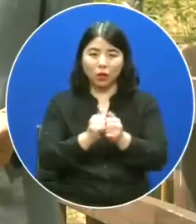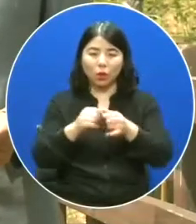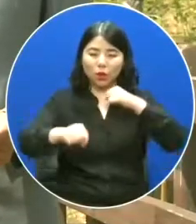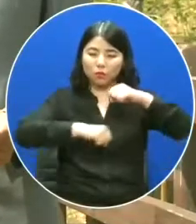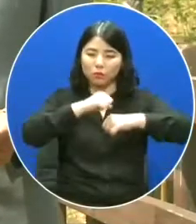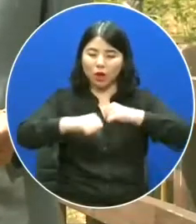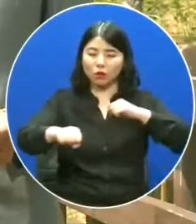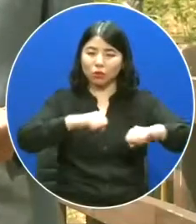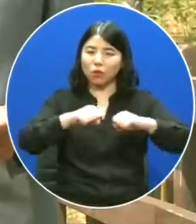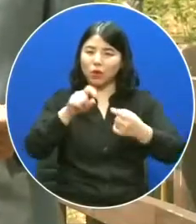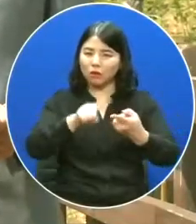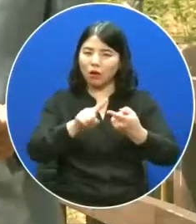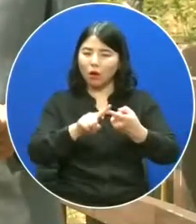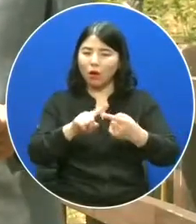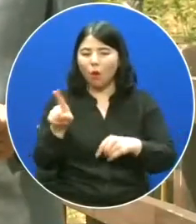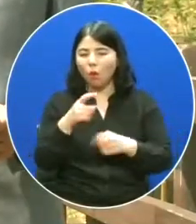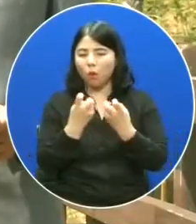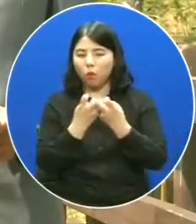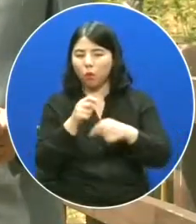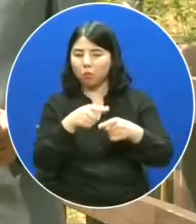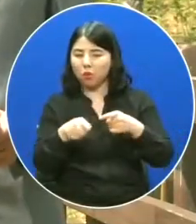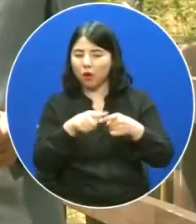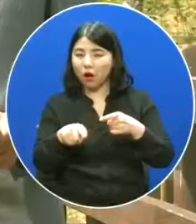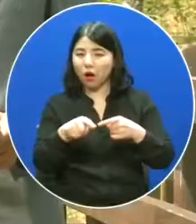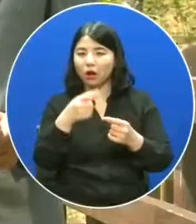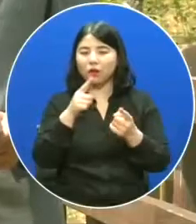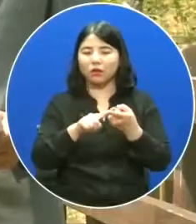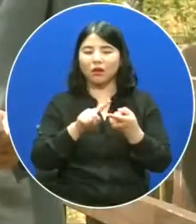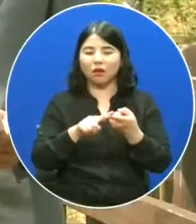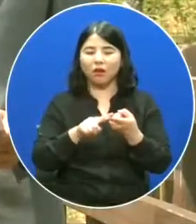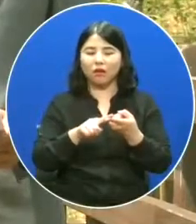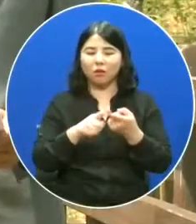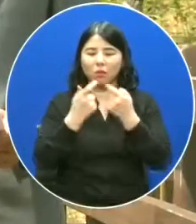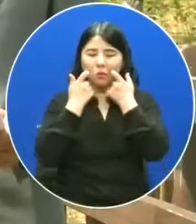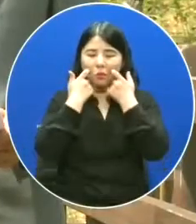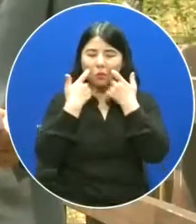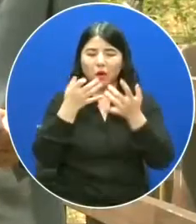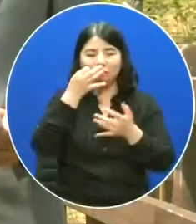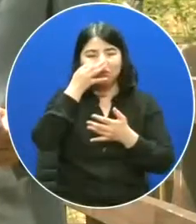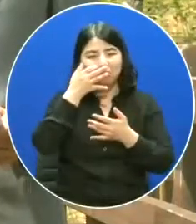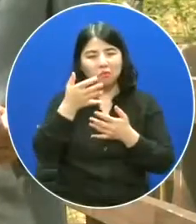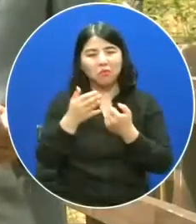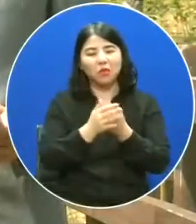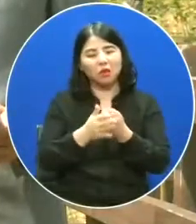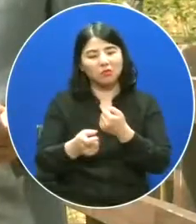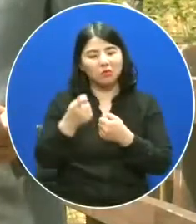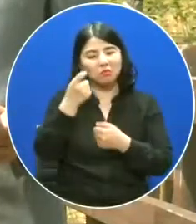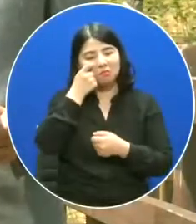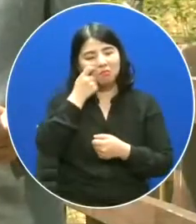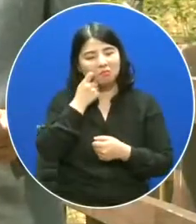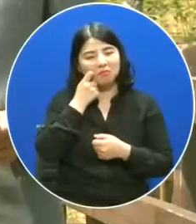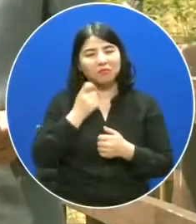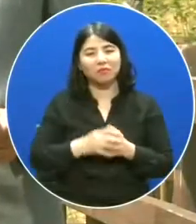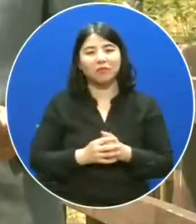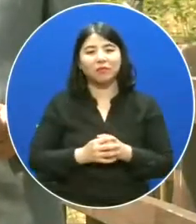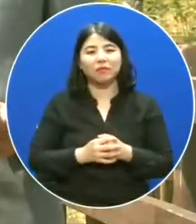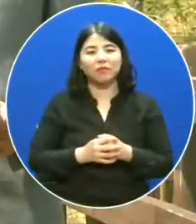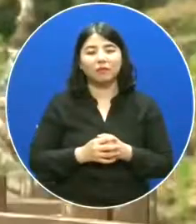사회가 민주화운동을 어떻게 평가하고 있는지를 단적으로 보여주는 것 같다 서글프기만